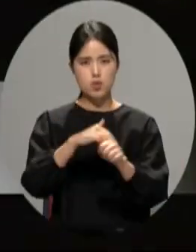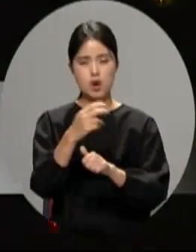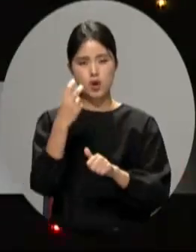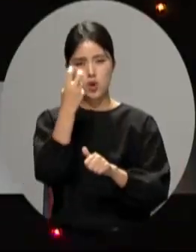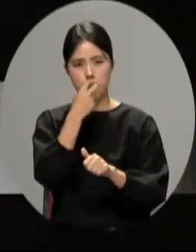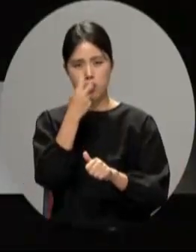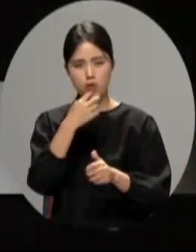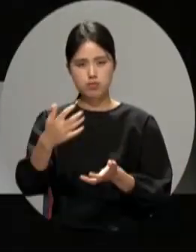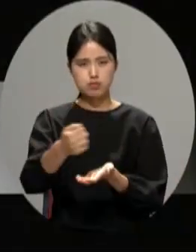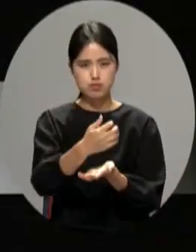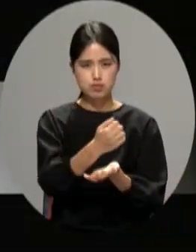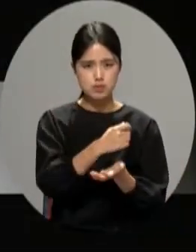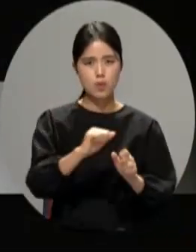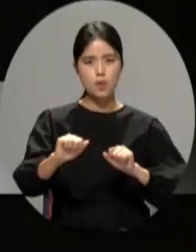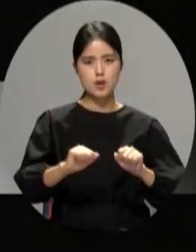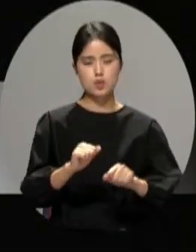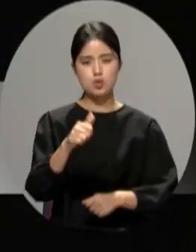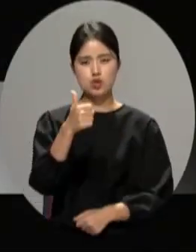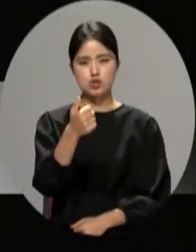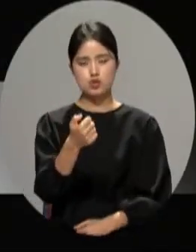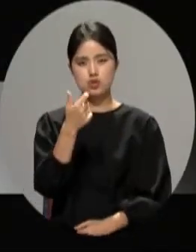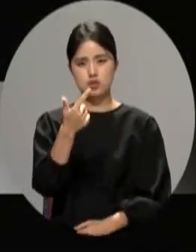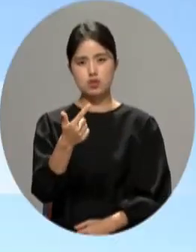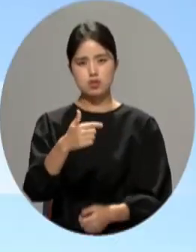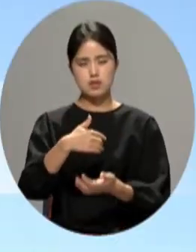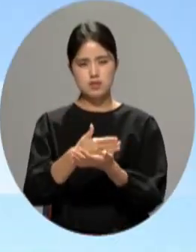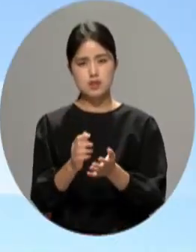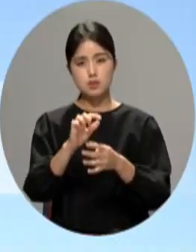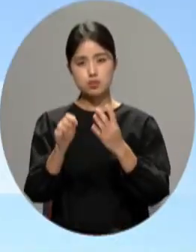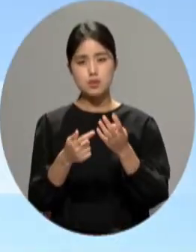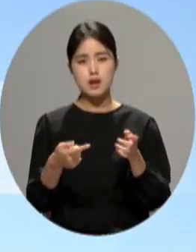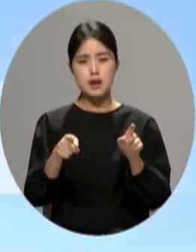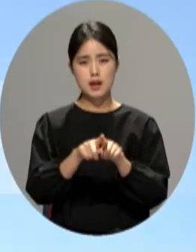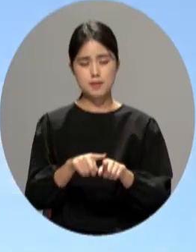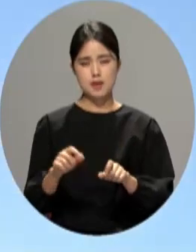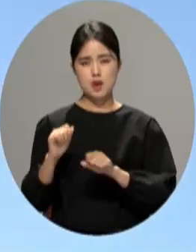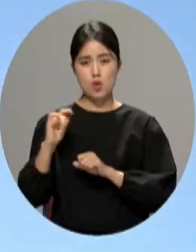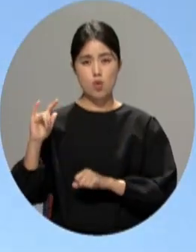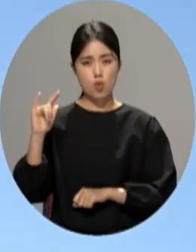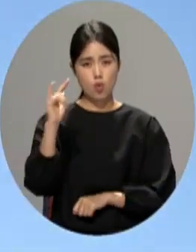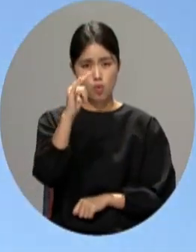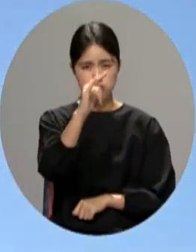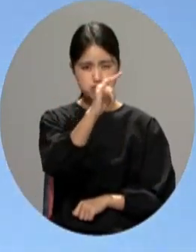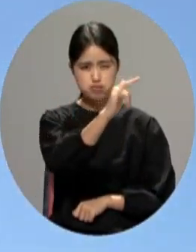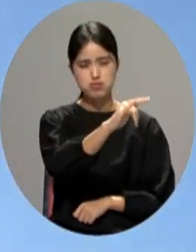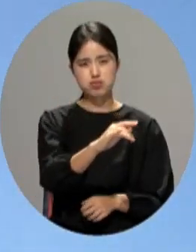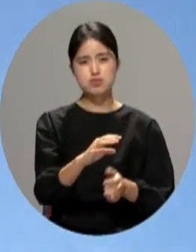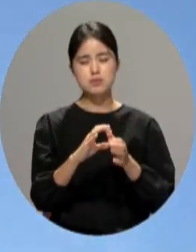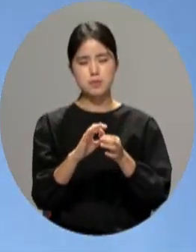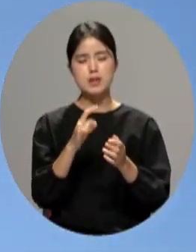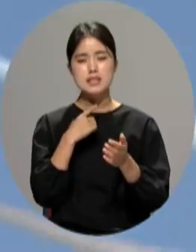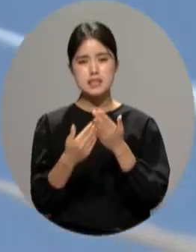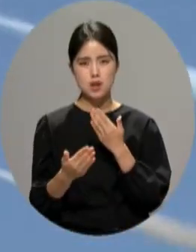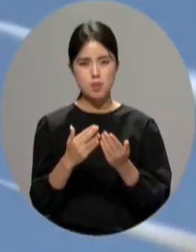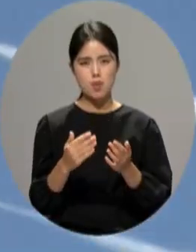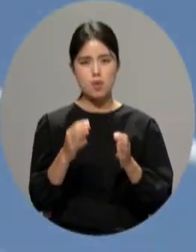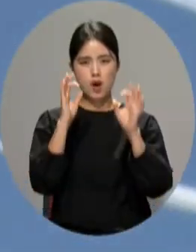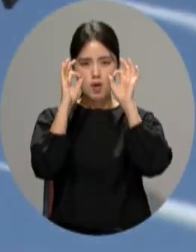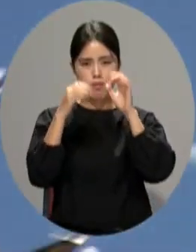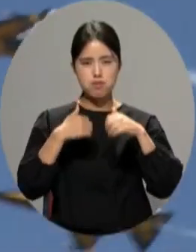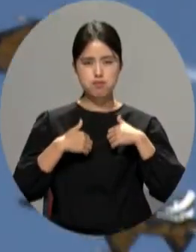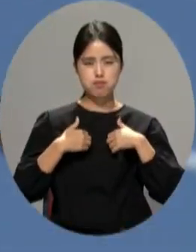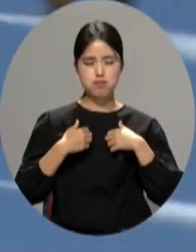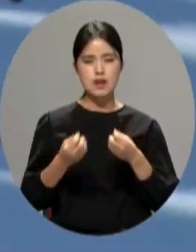활동인 플로깅 등 쉰 여섯 개 다채로운 프로그램과 함께 공군 블랙이글스 에어쇼를 포함한 체험과 볼거리